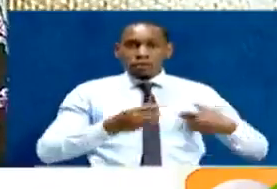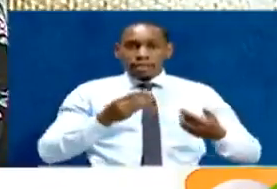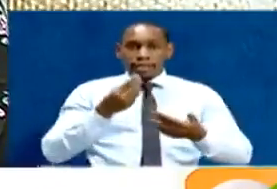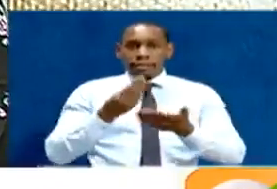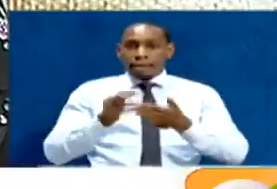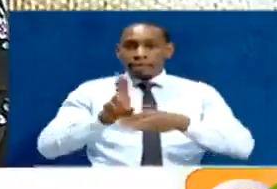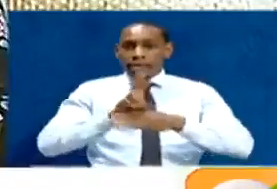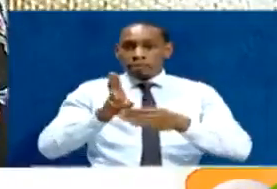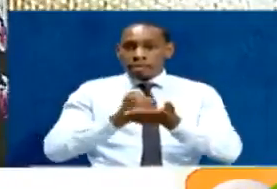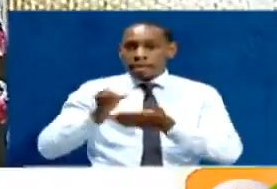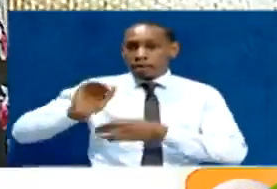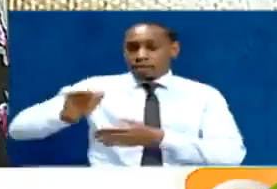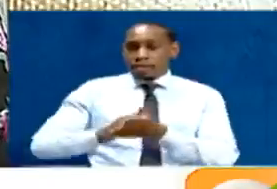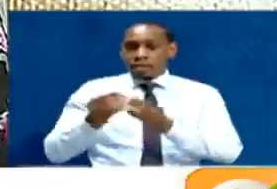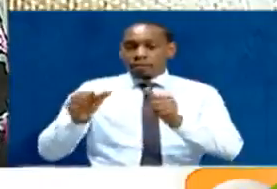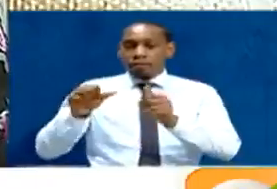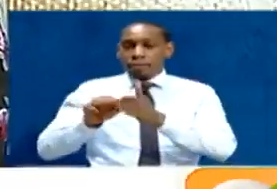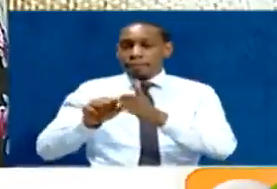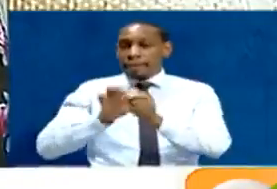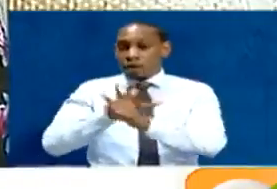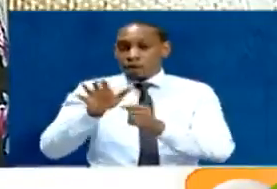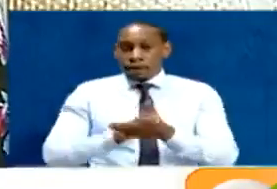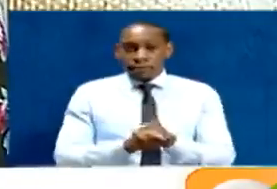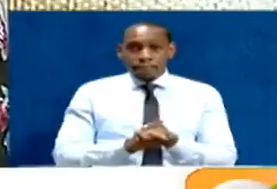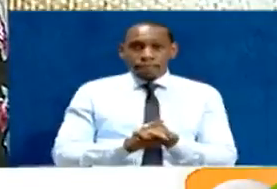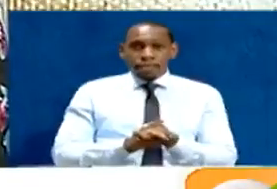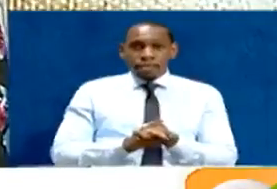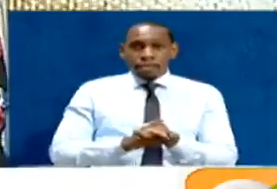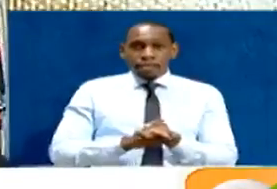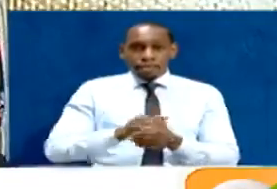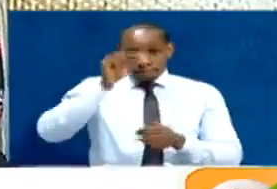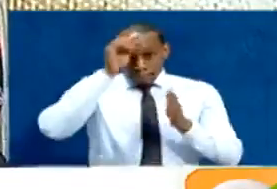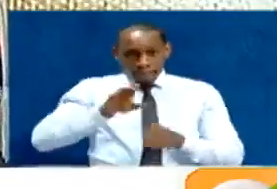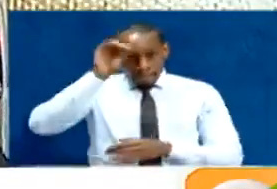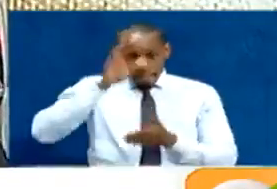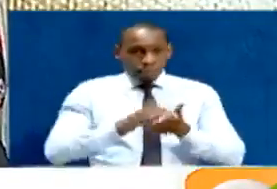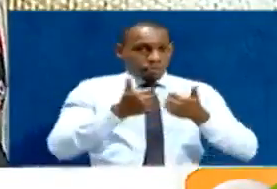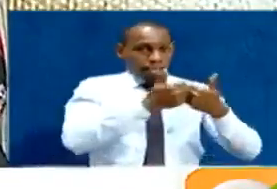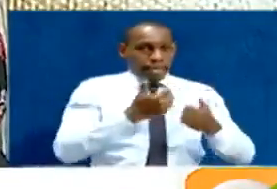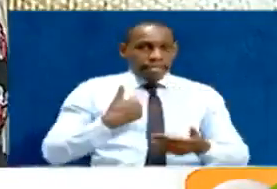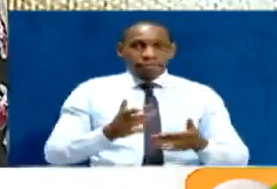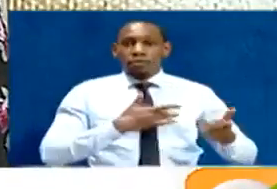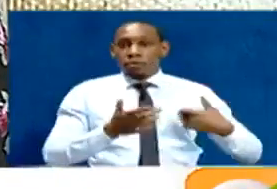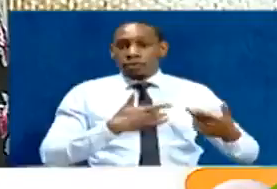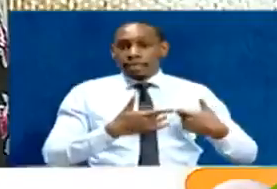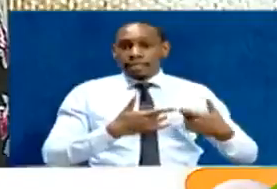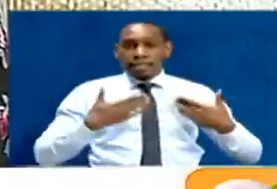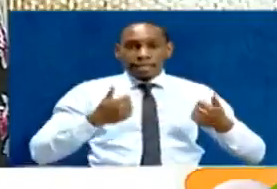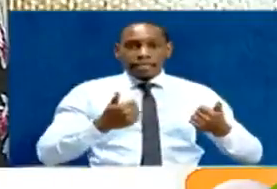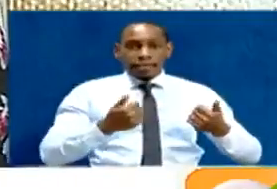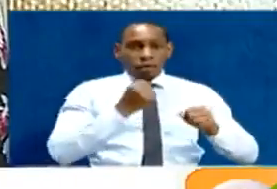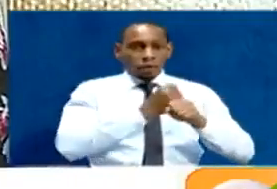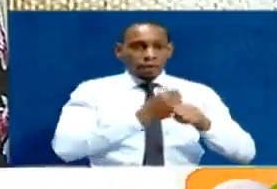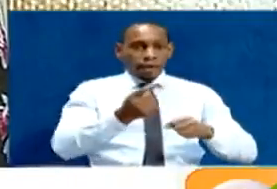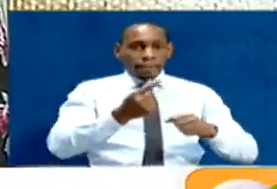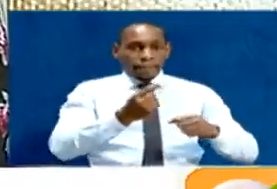fedha zilizotengwa kupambana na tandavu hiyo ya corona. Nyoro akijipata pabaya kuhusiana na marupurupu ya wahudumu wa afya ya kati ya Julai